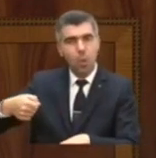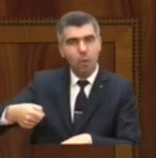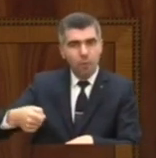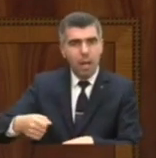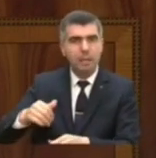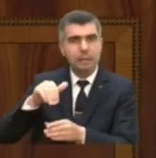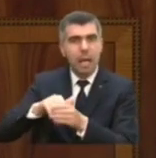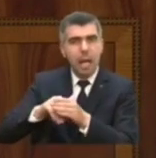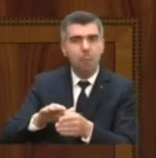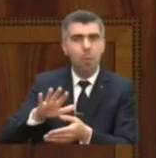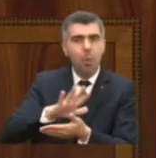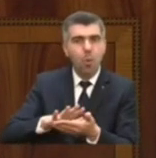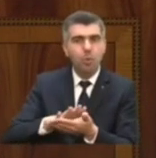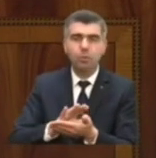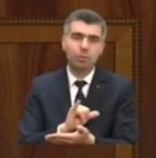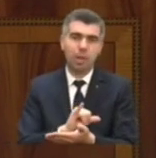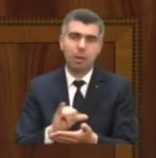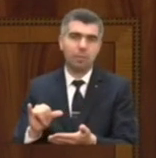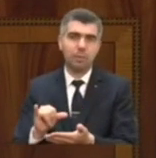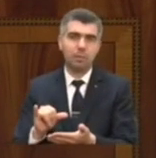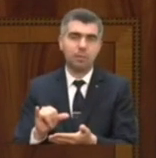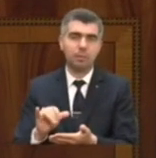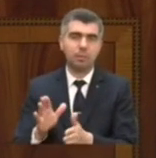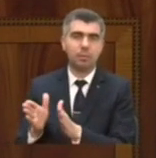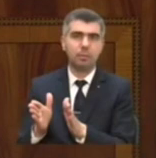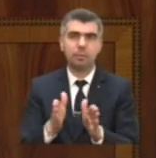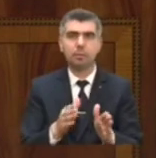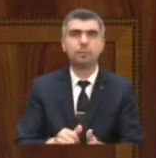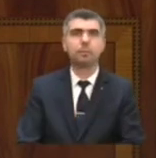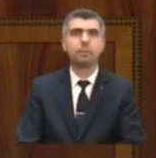غادي يمشيو باش غادي ندخلوا بهم هذه الانتخابات.